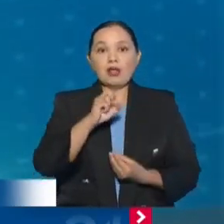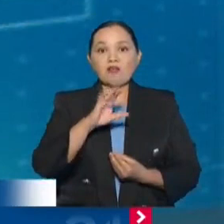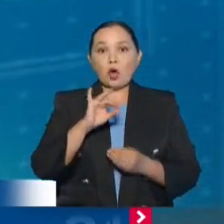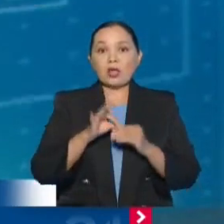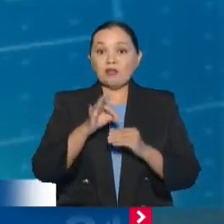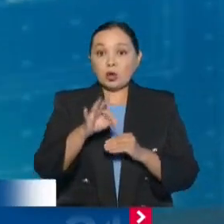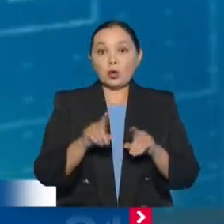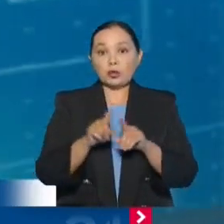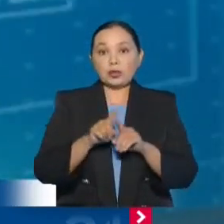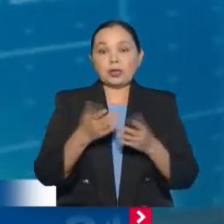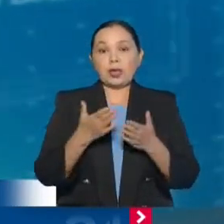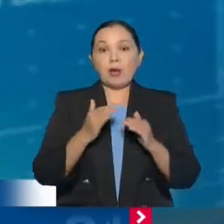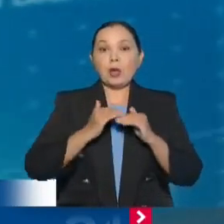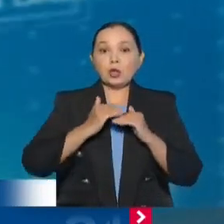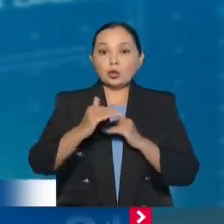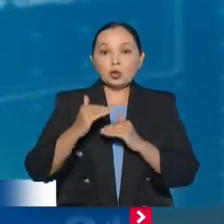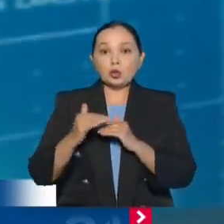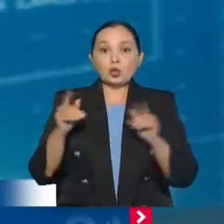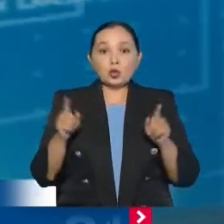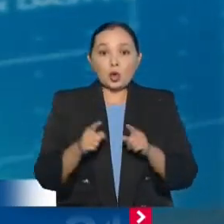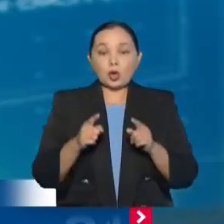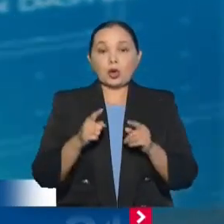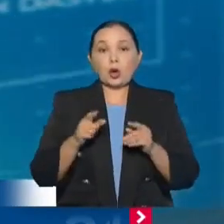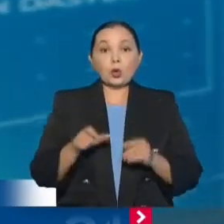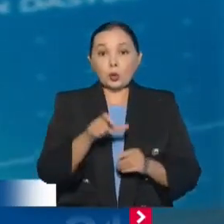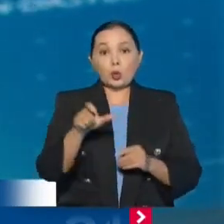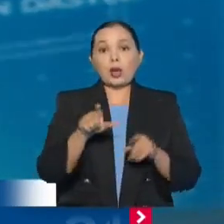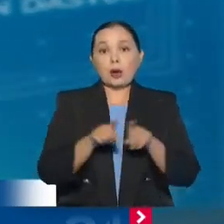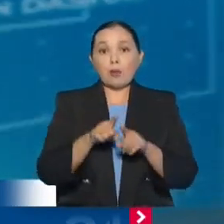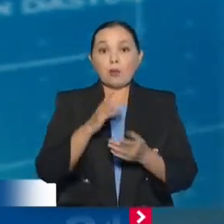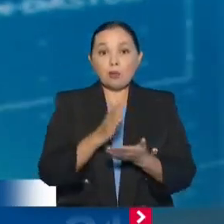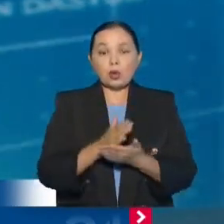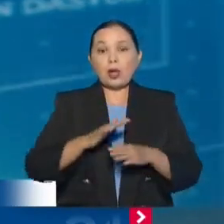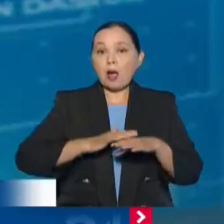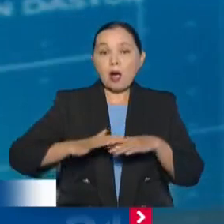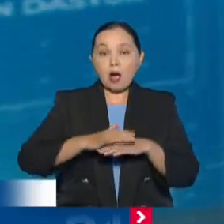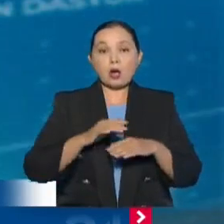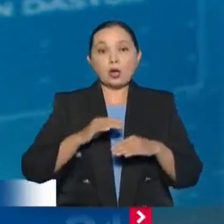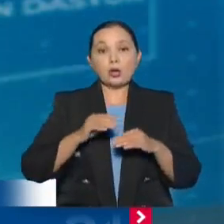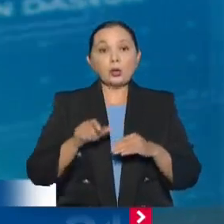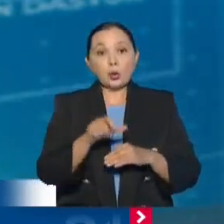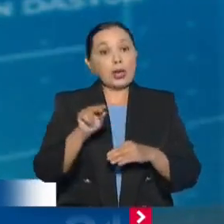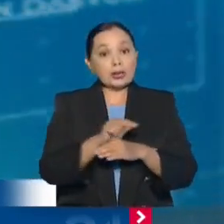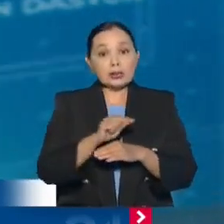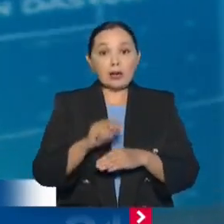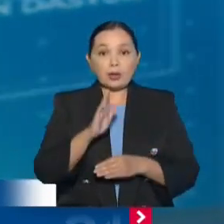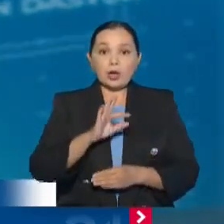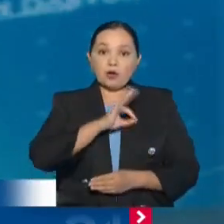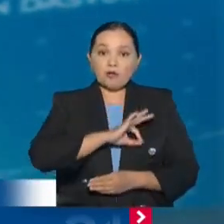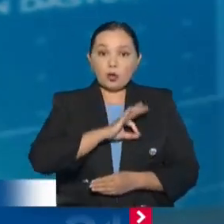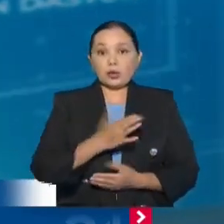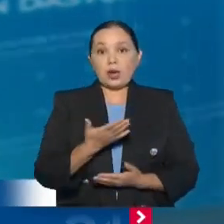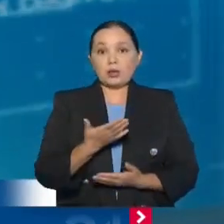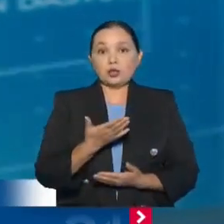ham tor, notekis yo'llar keng va ravon ko'chalarga aylanmoqda. Avtomobil yo'llarini ta'mirlash, umumiy foydalanishdagi